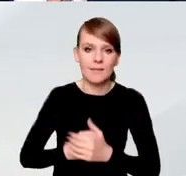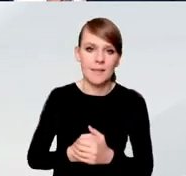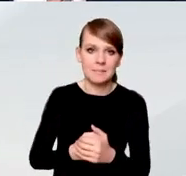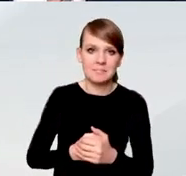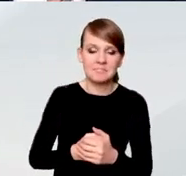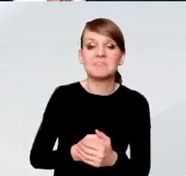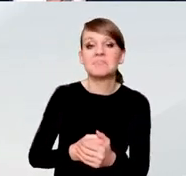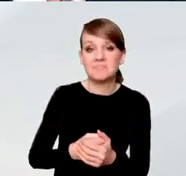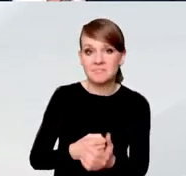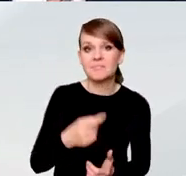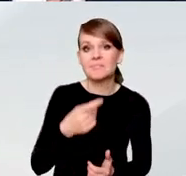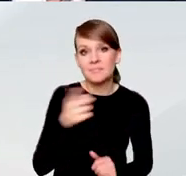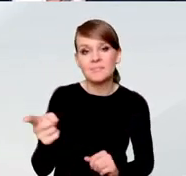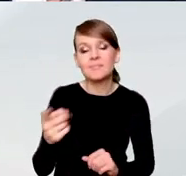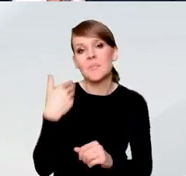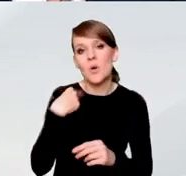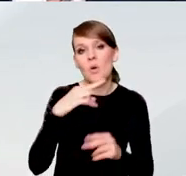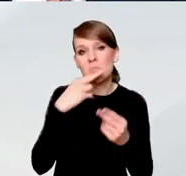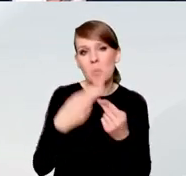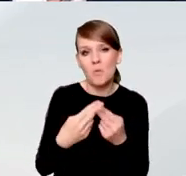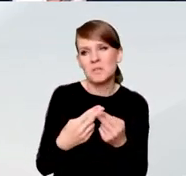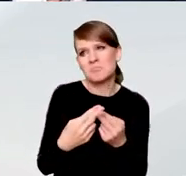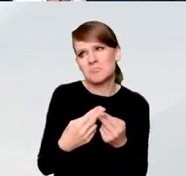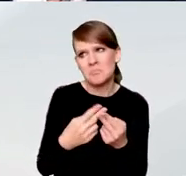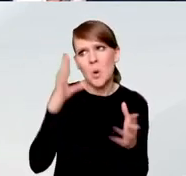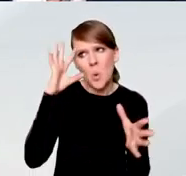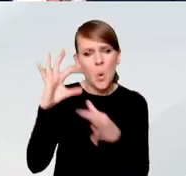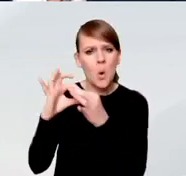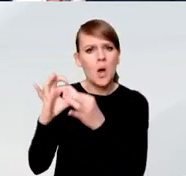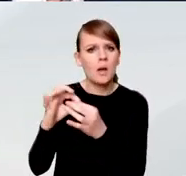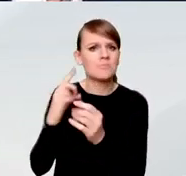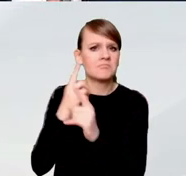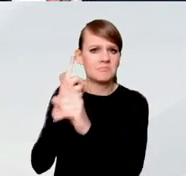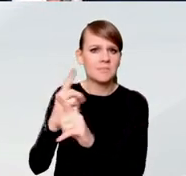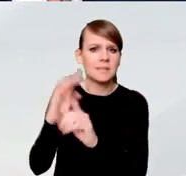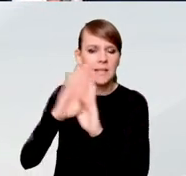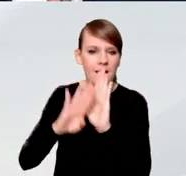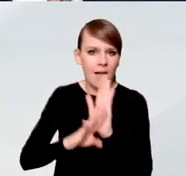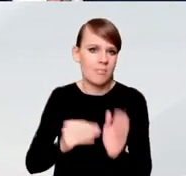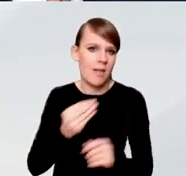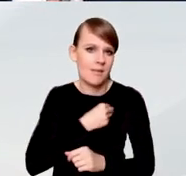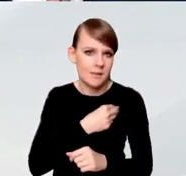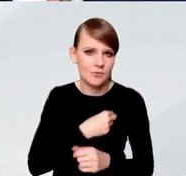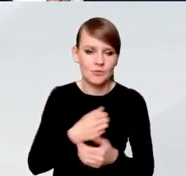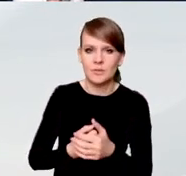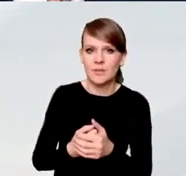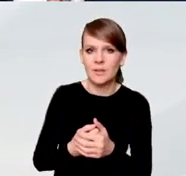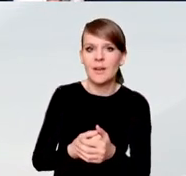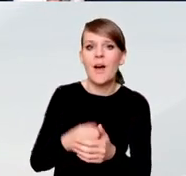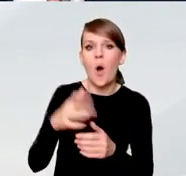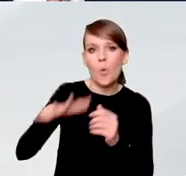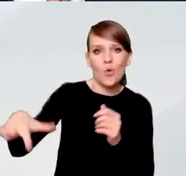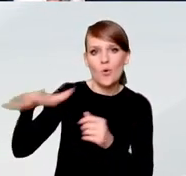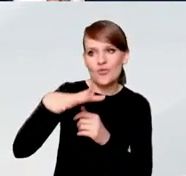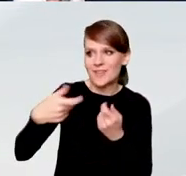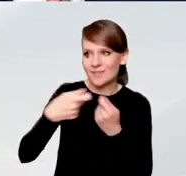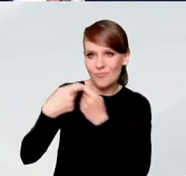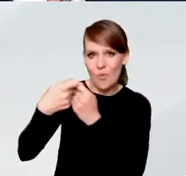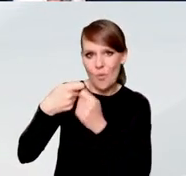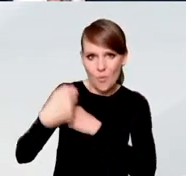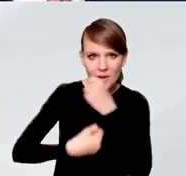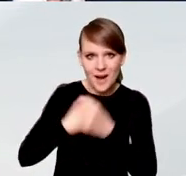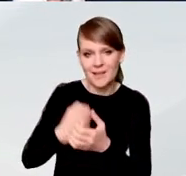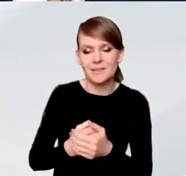odpowiedzieli, że ta koncepcja kojarzy się z przestrzeganiem zasad etycznych, ze współpracą z otoczeniem, ale też z